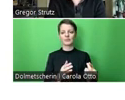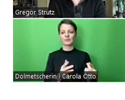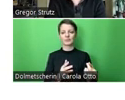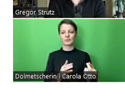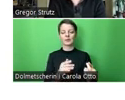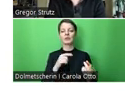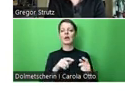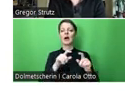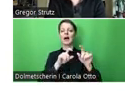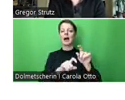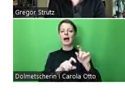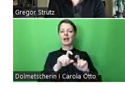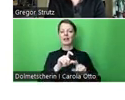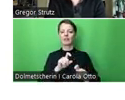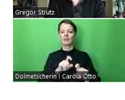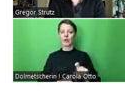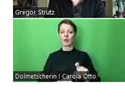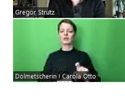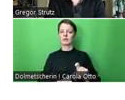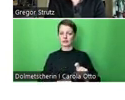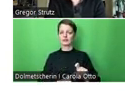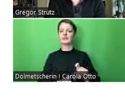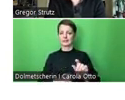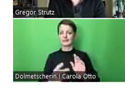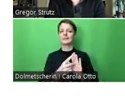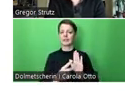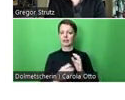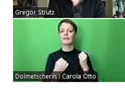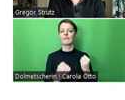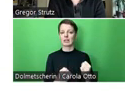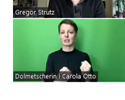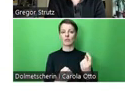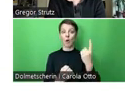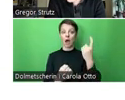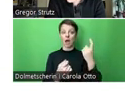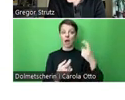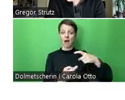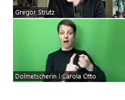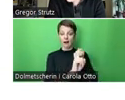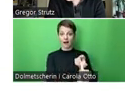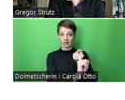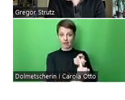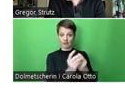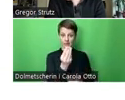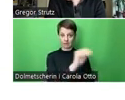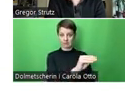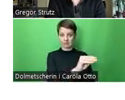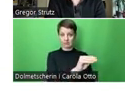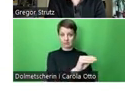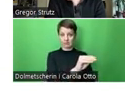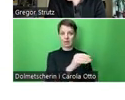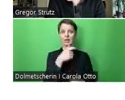die Reihenfolge, die wird jetzt definiert durch die Stelle, wo der Anker steht. Also die kann man in Word nicht in der